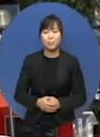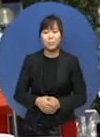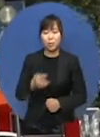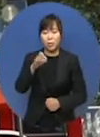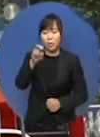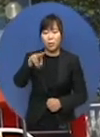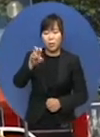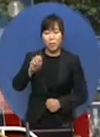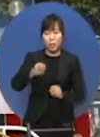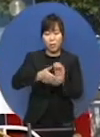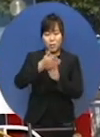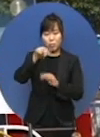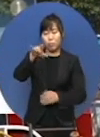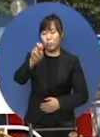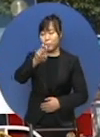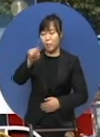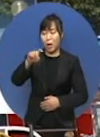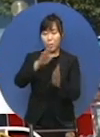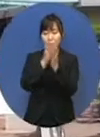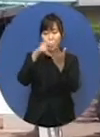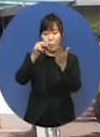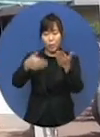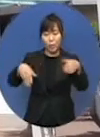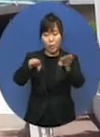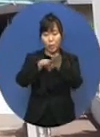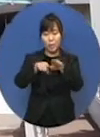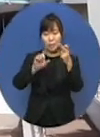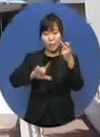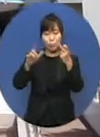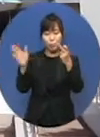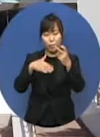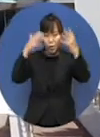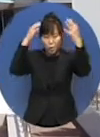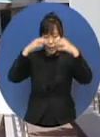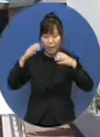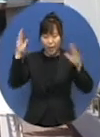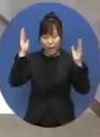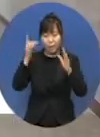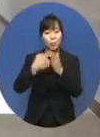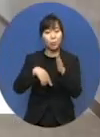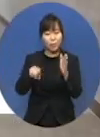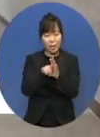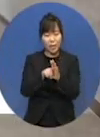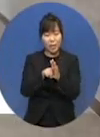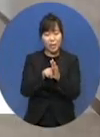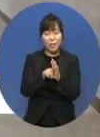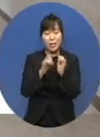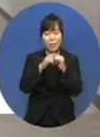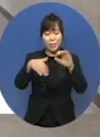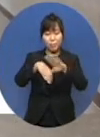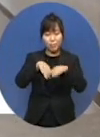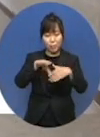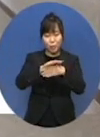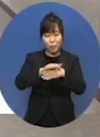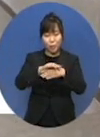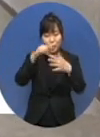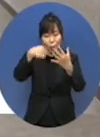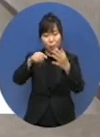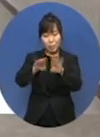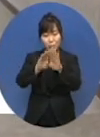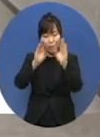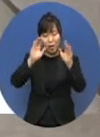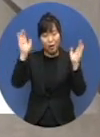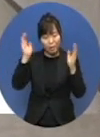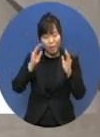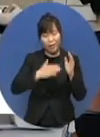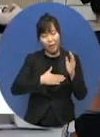광양시 중마도서관이 지난 12일부터 여름철 지역 청소년을 위한 인문 아카데미를 열어